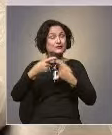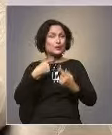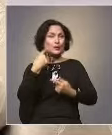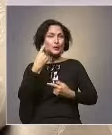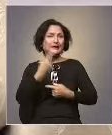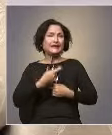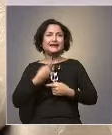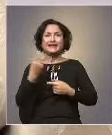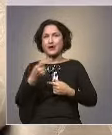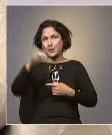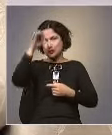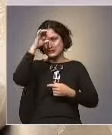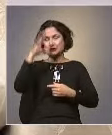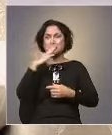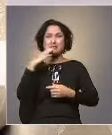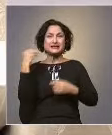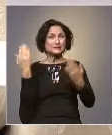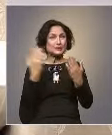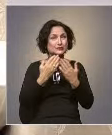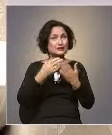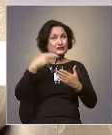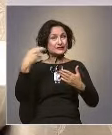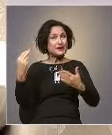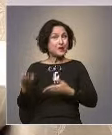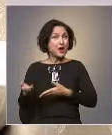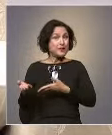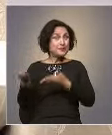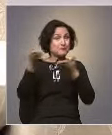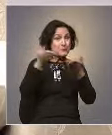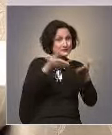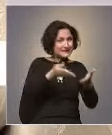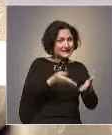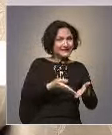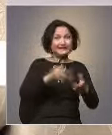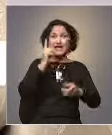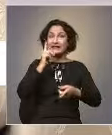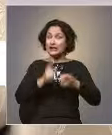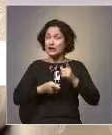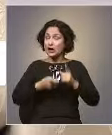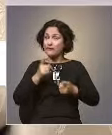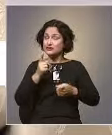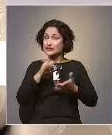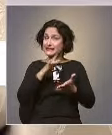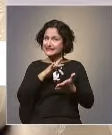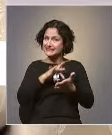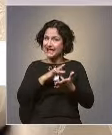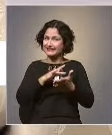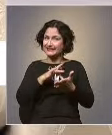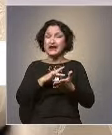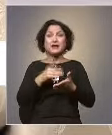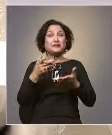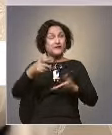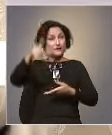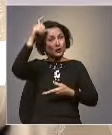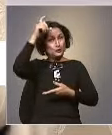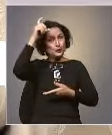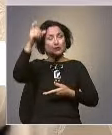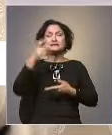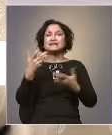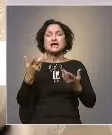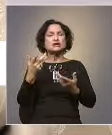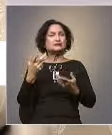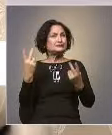от български училища ще могат да посетят космическия тренировачен център в Турция. Как може да стане това, ще научим от